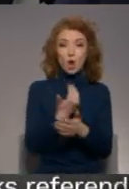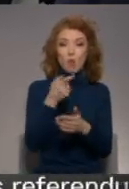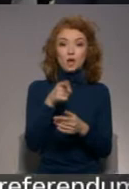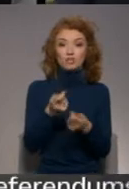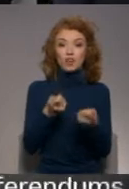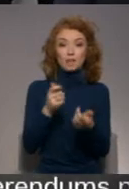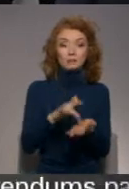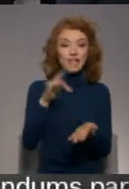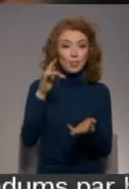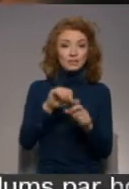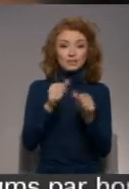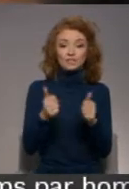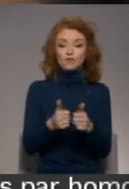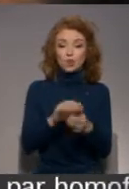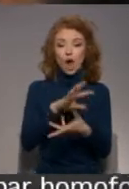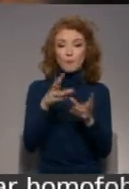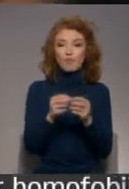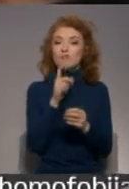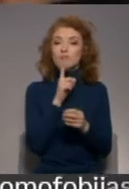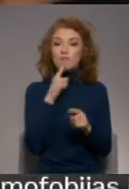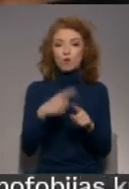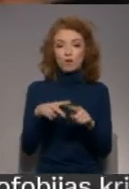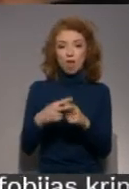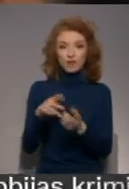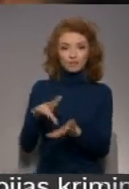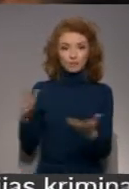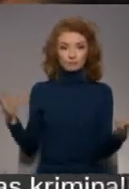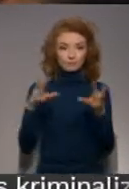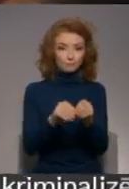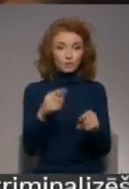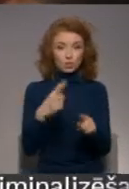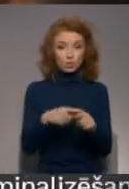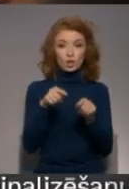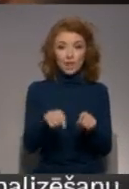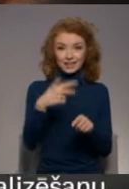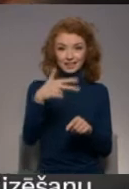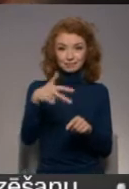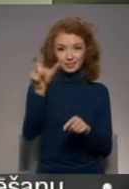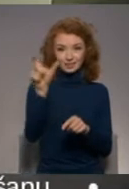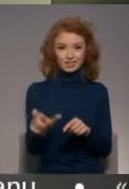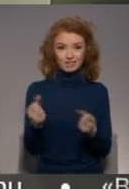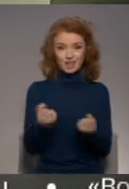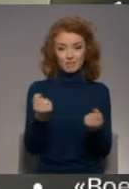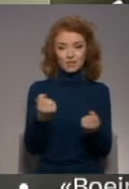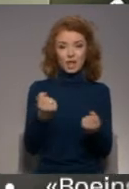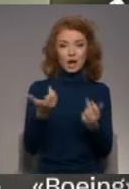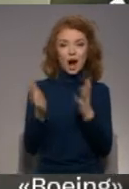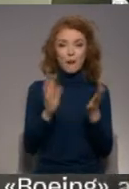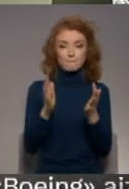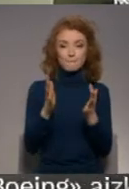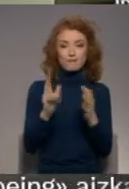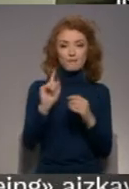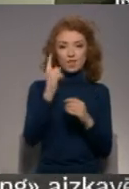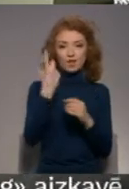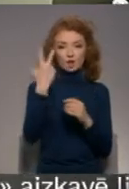vadības centrs izveidots apvienojot Liepājas un Jelgavas centrus, un šeit 30 strādājošo pārziņā tagad būs apmēram trešā